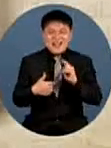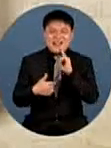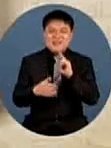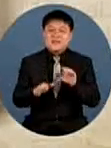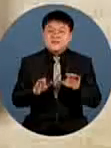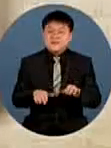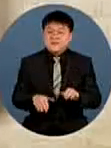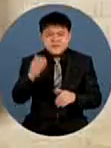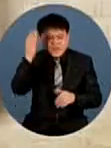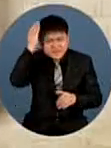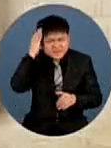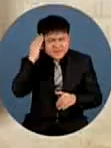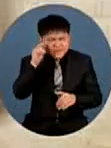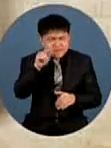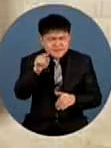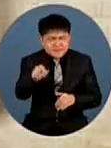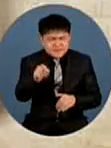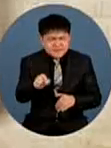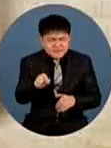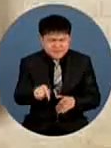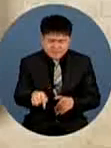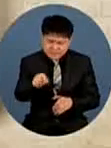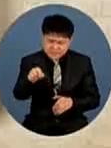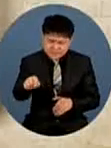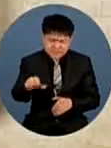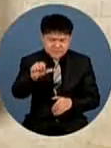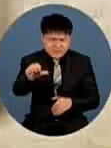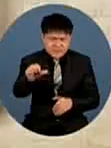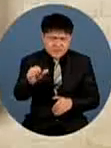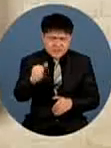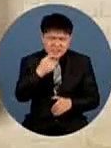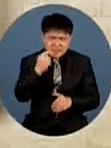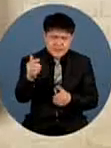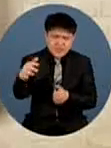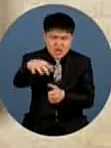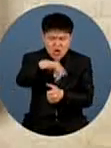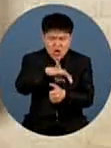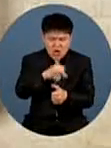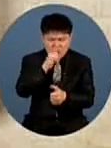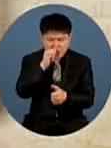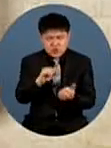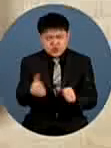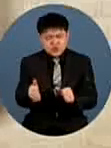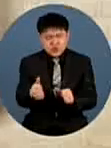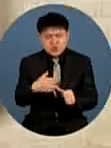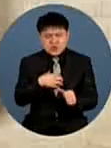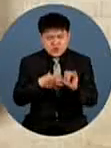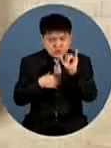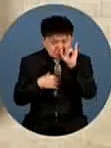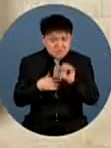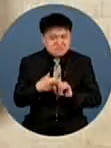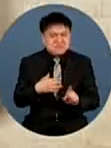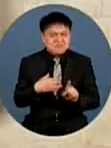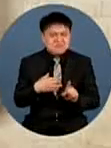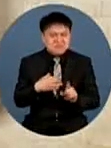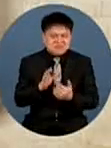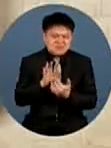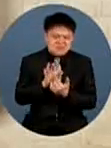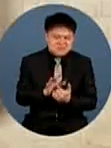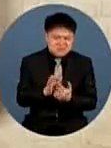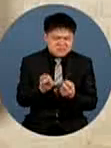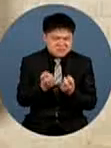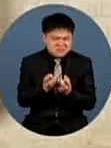지금 흙 다섯 점이 백 모양이 둘러싸여서 살 수가 없어요. 그런데 수수는 묘를